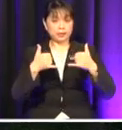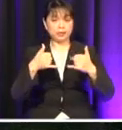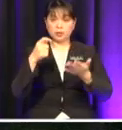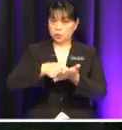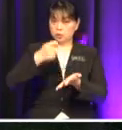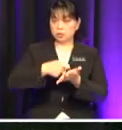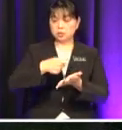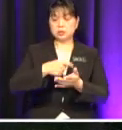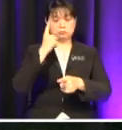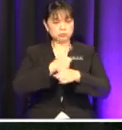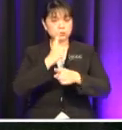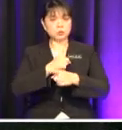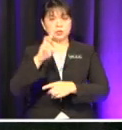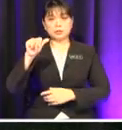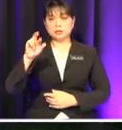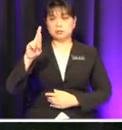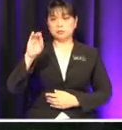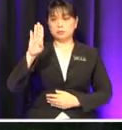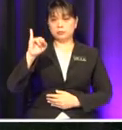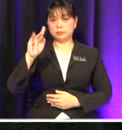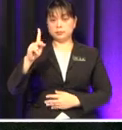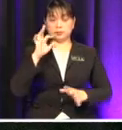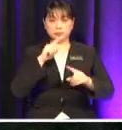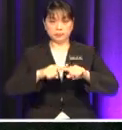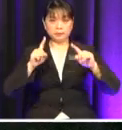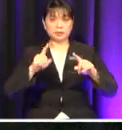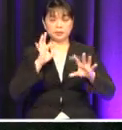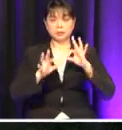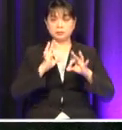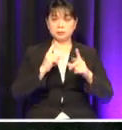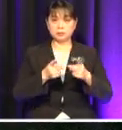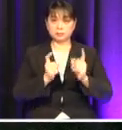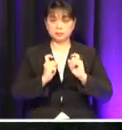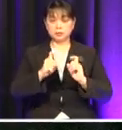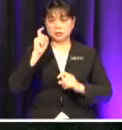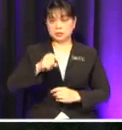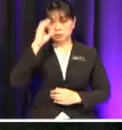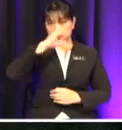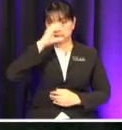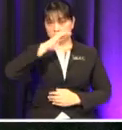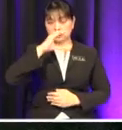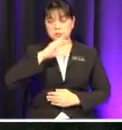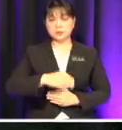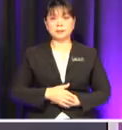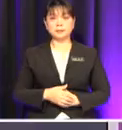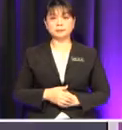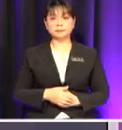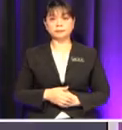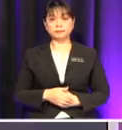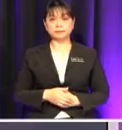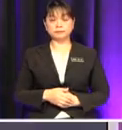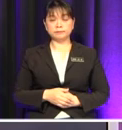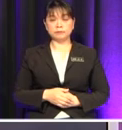Tetapi kalau untuk ketangkasan dia perlu pantas jadi dikenal cari dipilih apa tuh